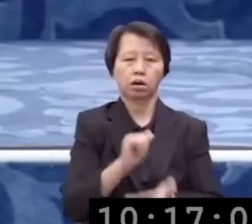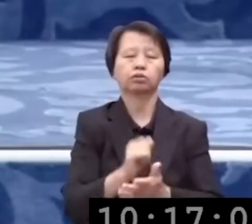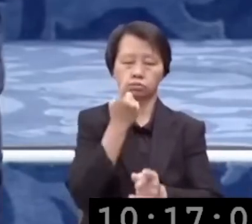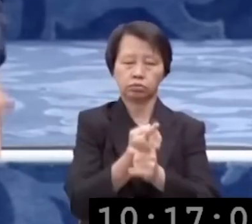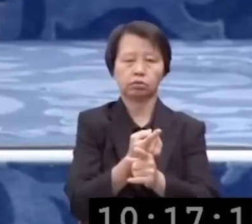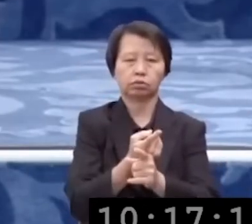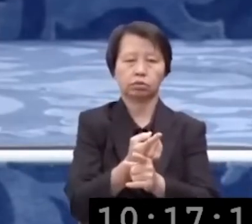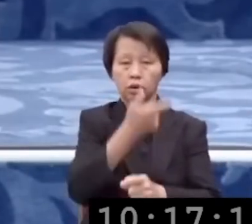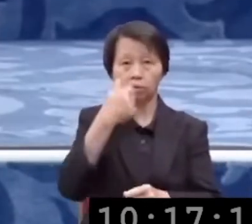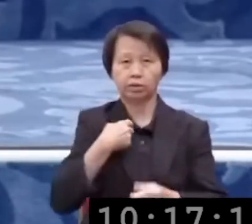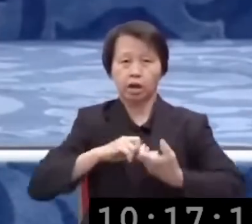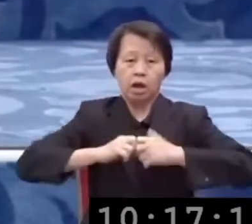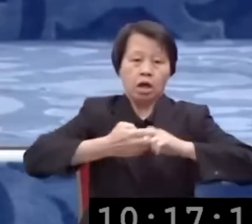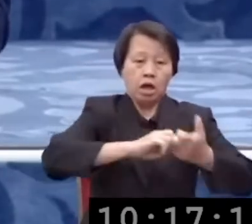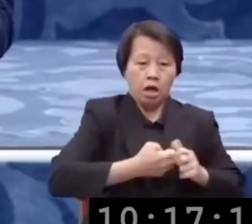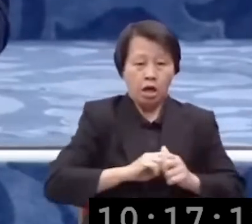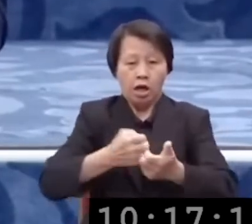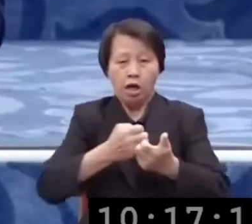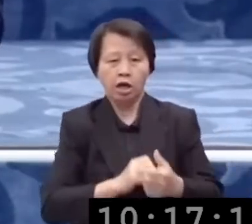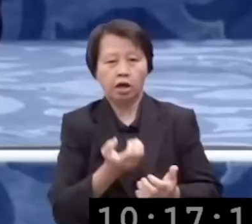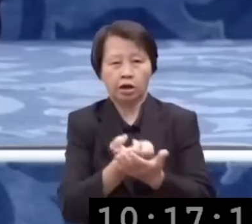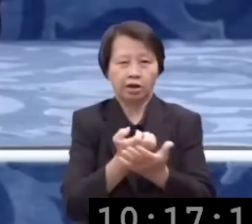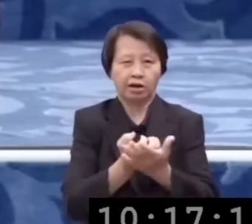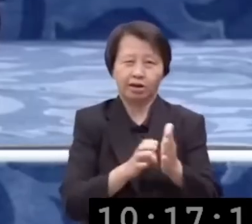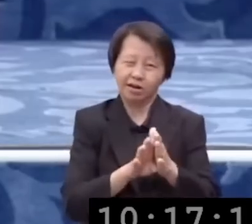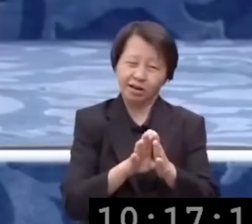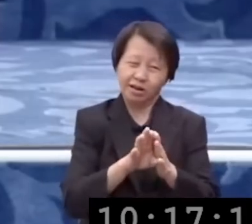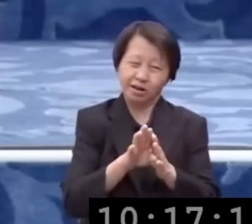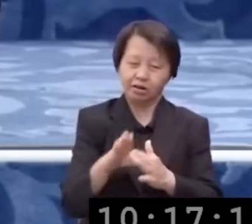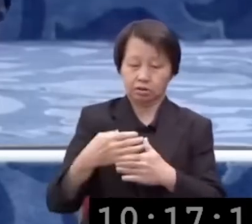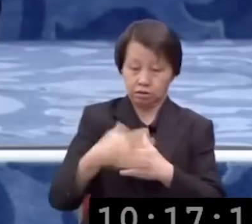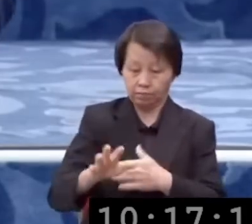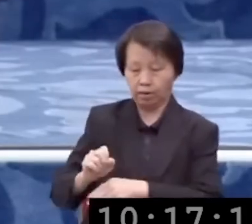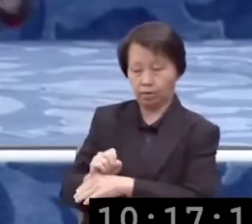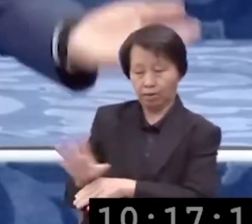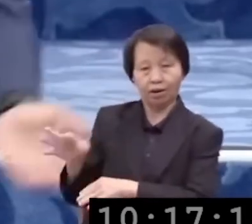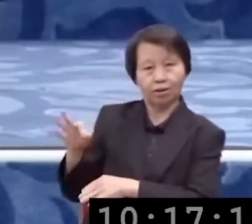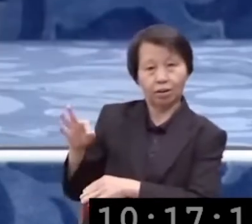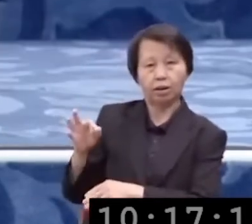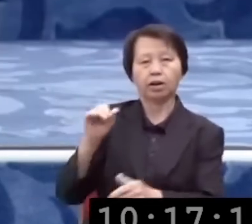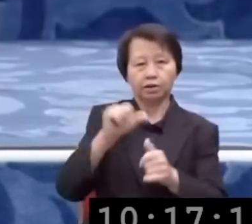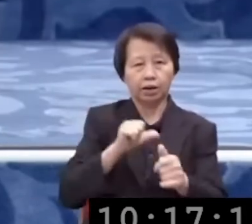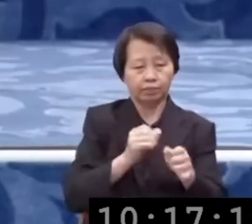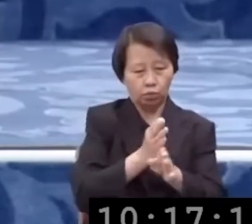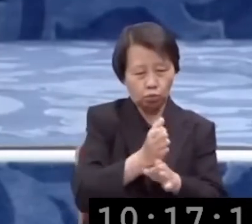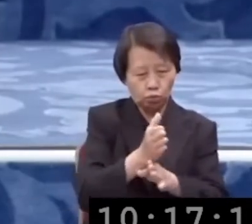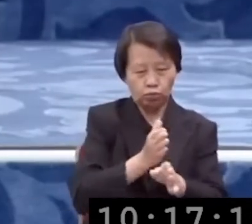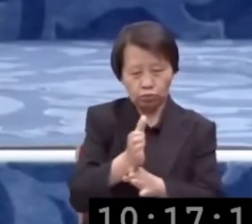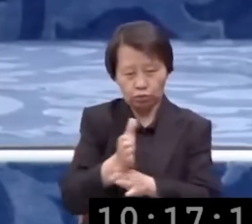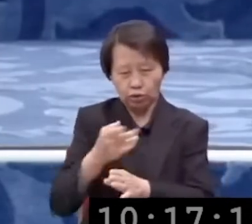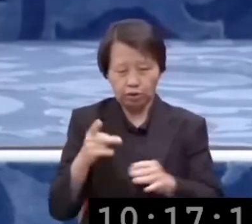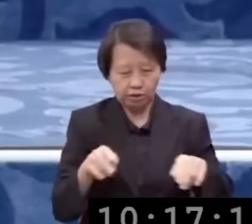tidak pulihkan balik ekonomi jadi sejak sekto kita usahakan